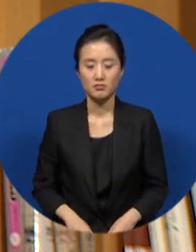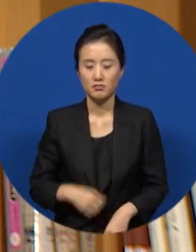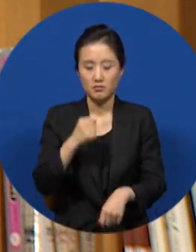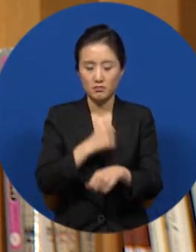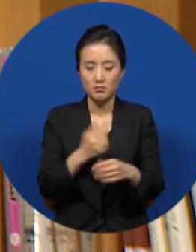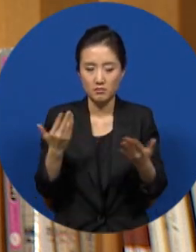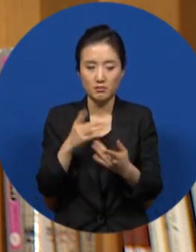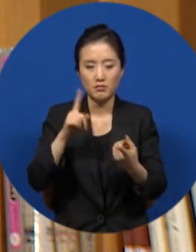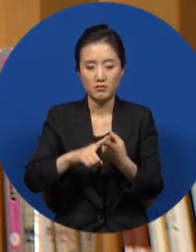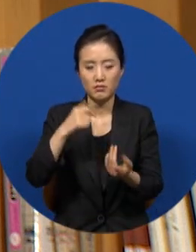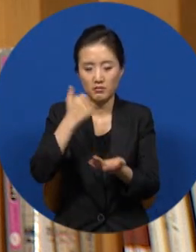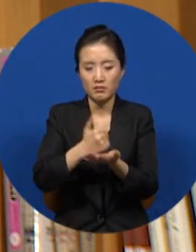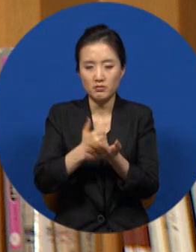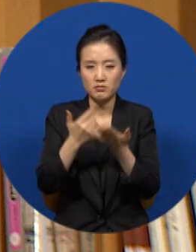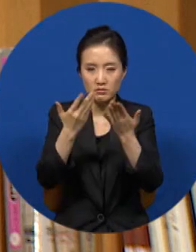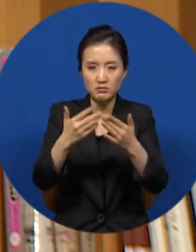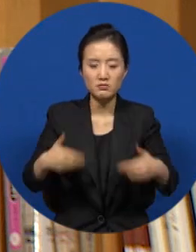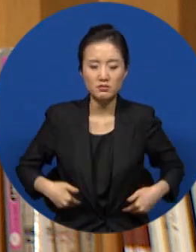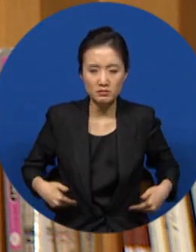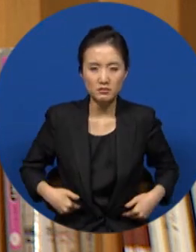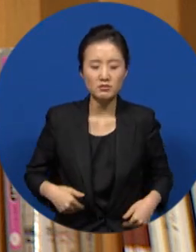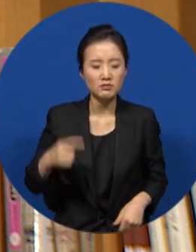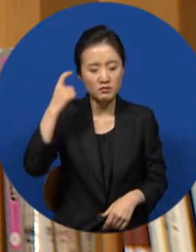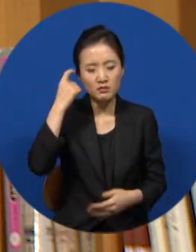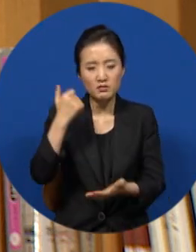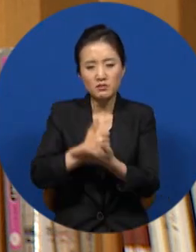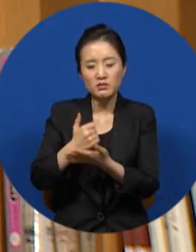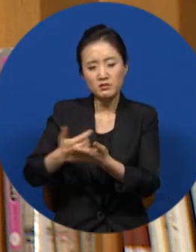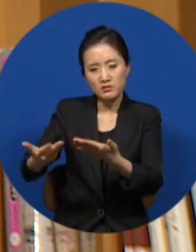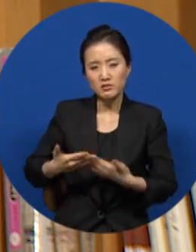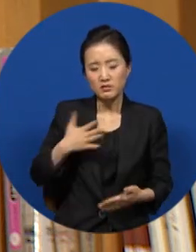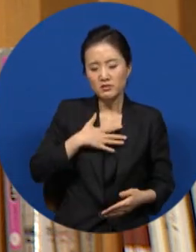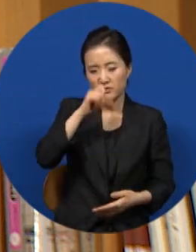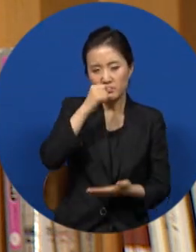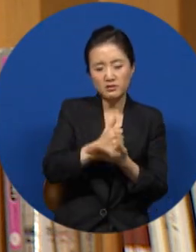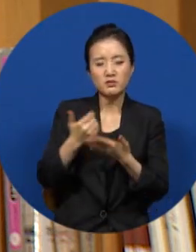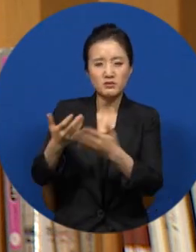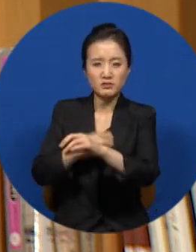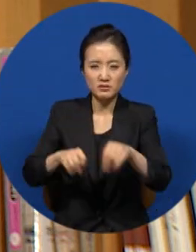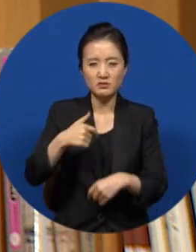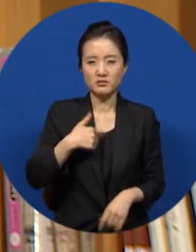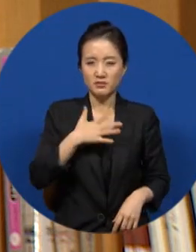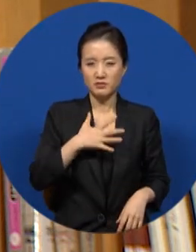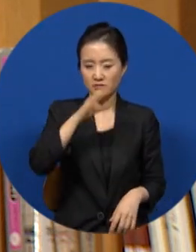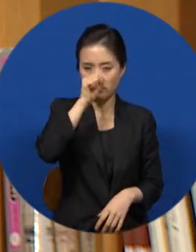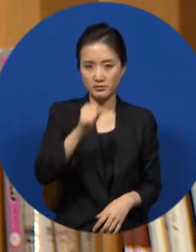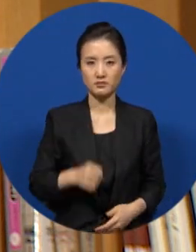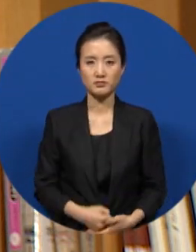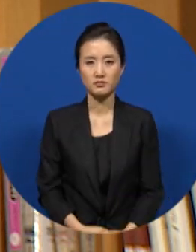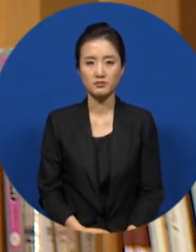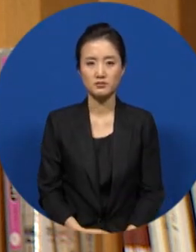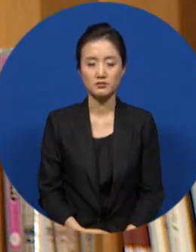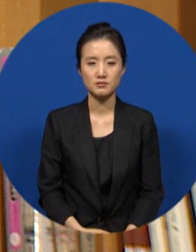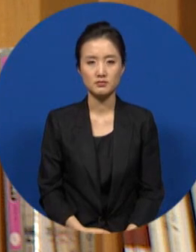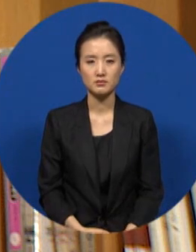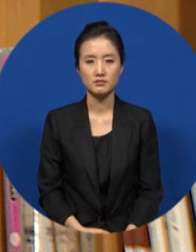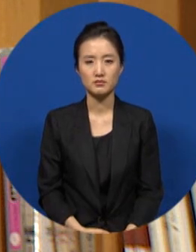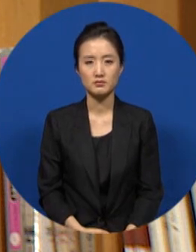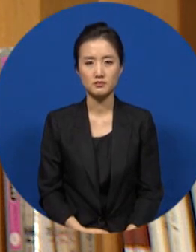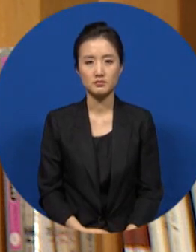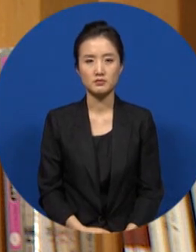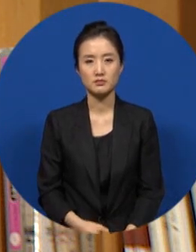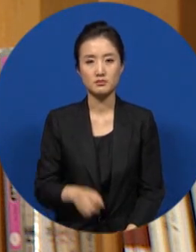줍니다. 그러면은 칭찬 받아도 기분 좋고 칭찬을 해주는 사람이 더 기분 좋아요. 우리 보통 그 마니또 같은